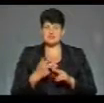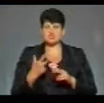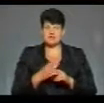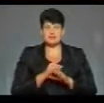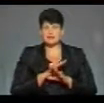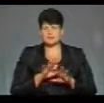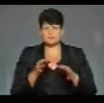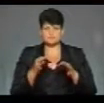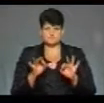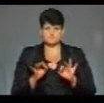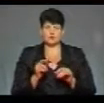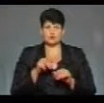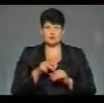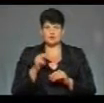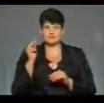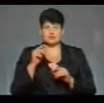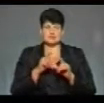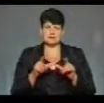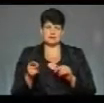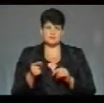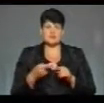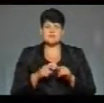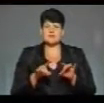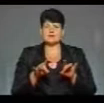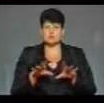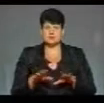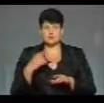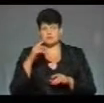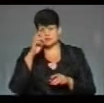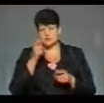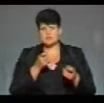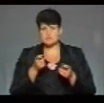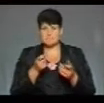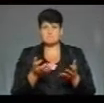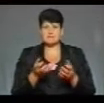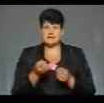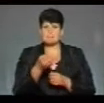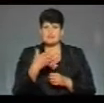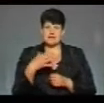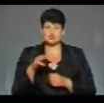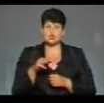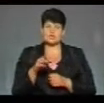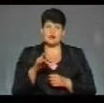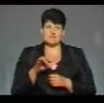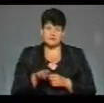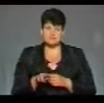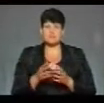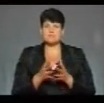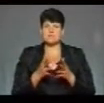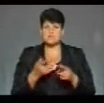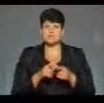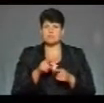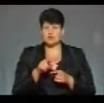будуть допускати до навчальних закладів Тернополя. Таке рішення в облдержадміністрації прийняли 15 травня. Більше про це в